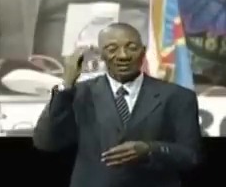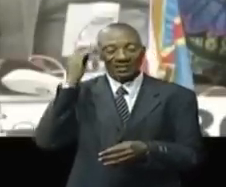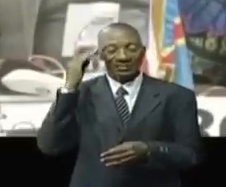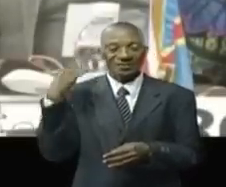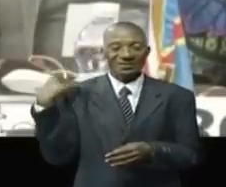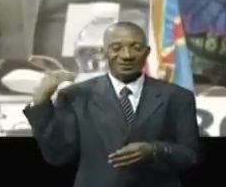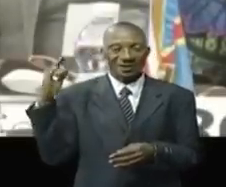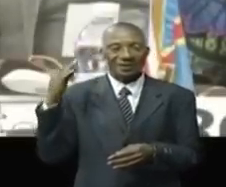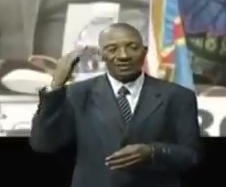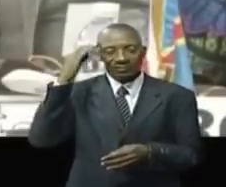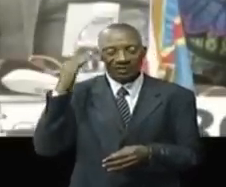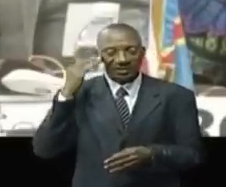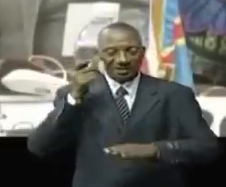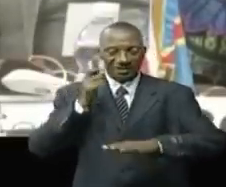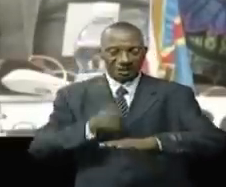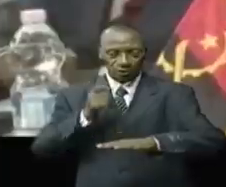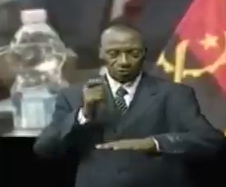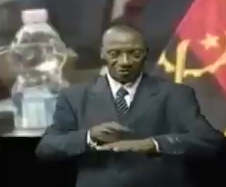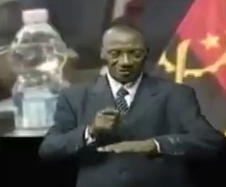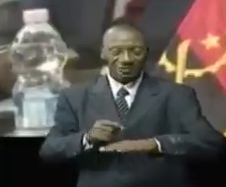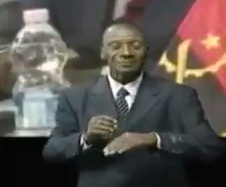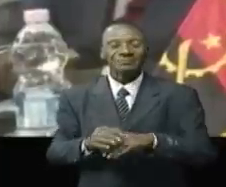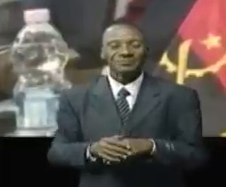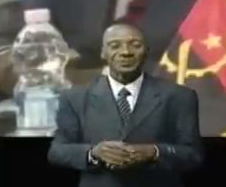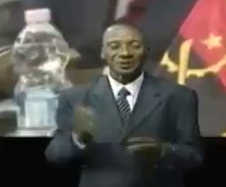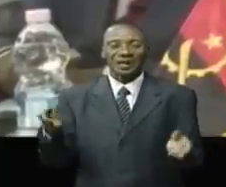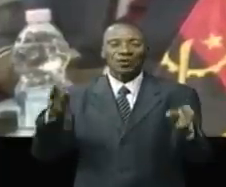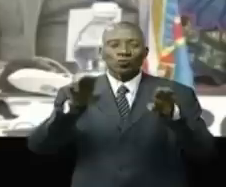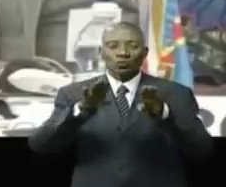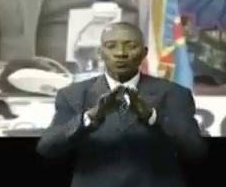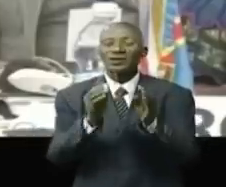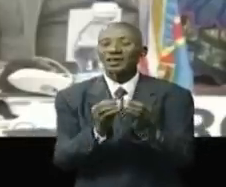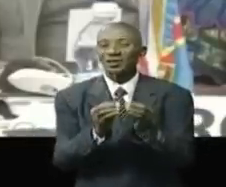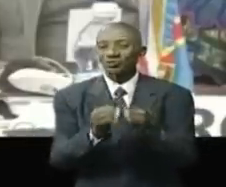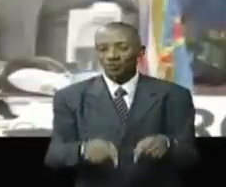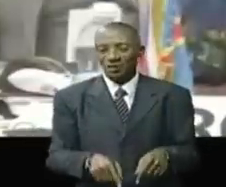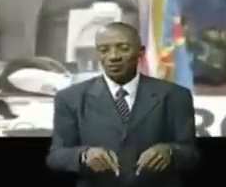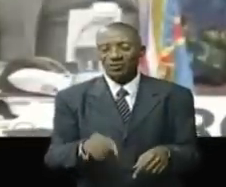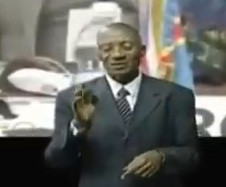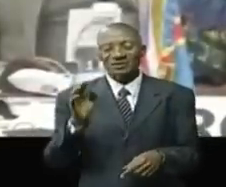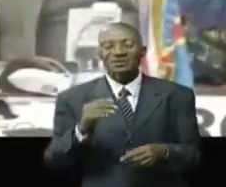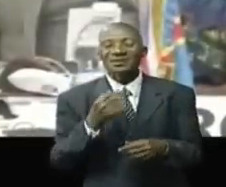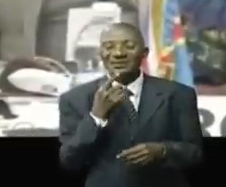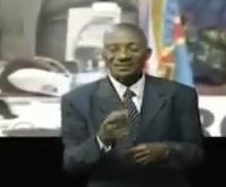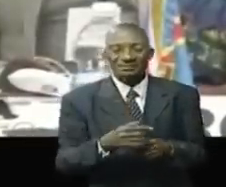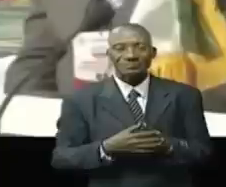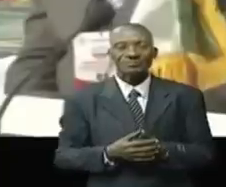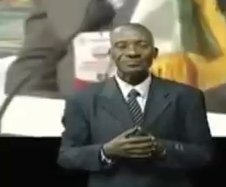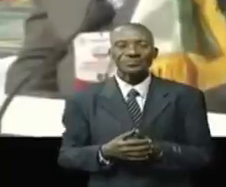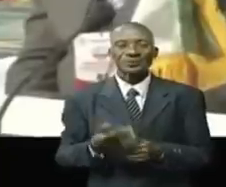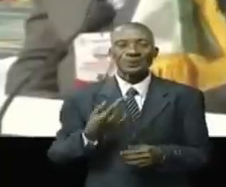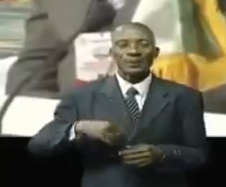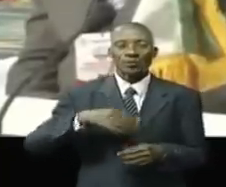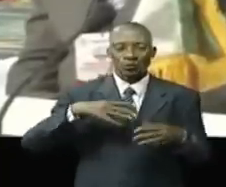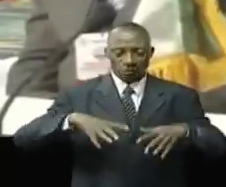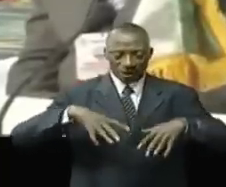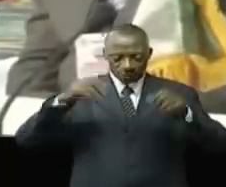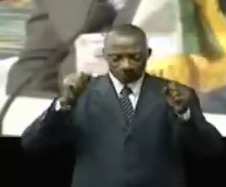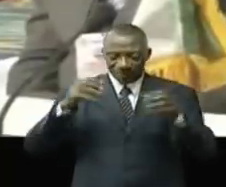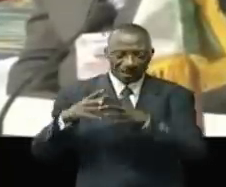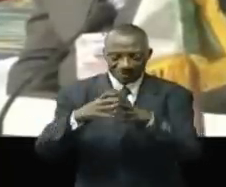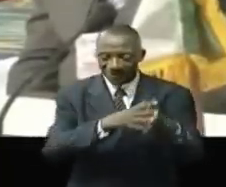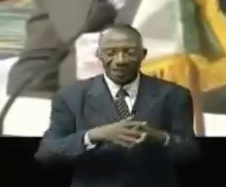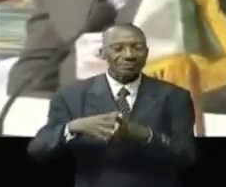de la Justice, Rose Mutombo Kiese, a clôturé ses travaux. Nous venons d'adopter de commun accord